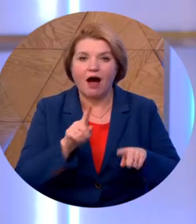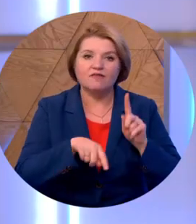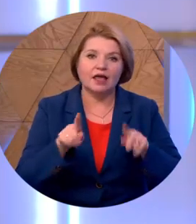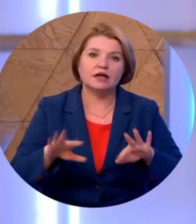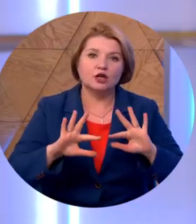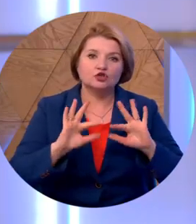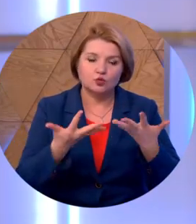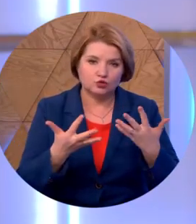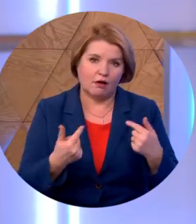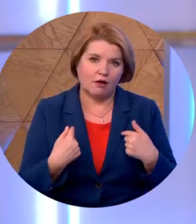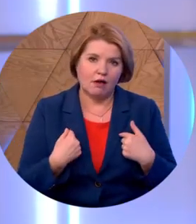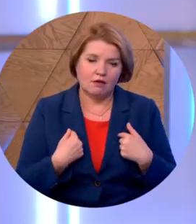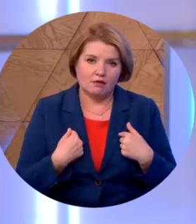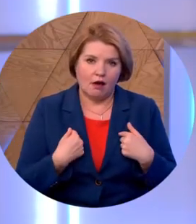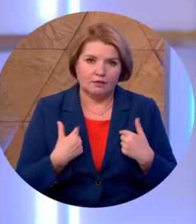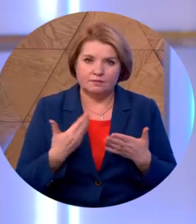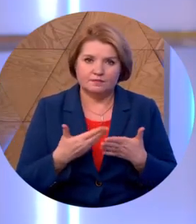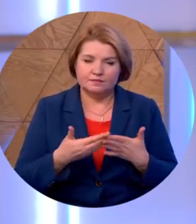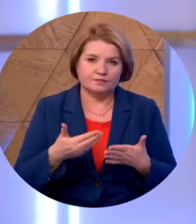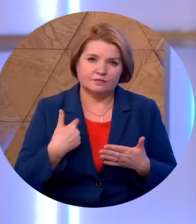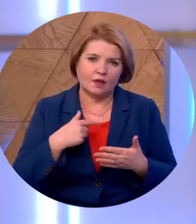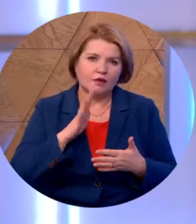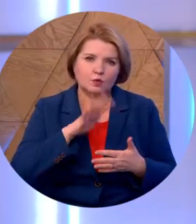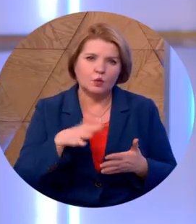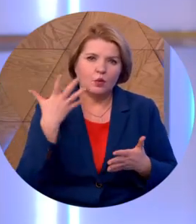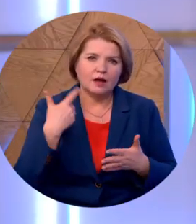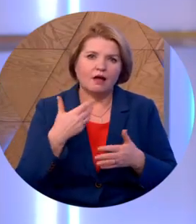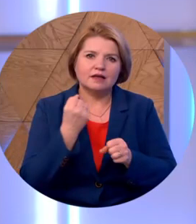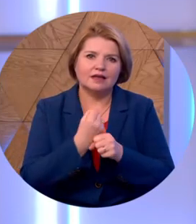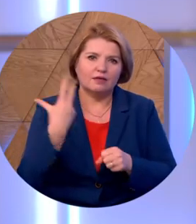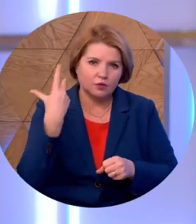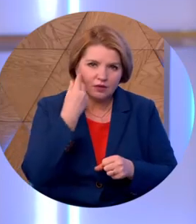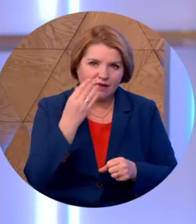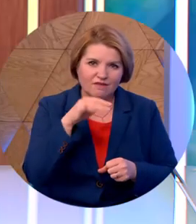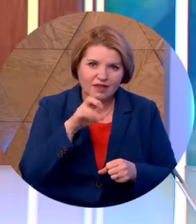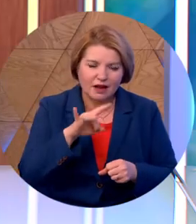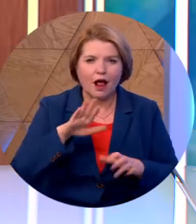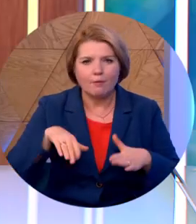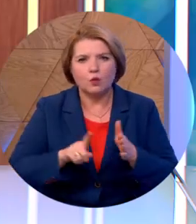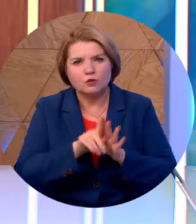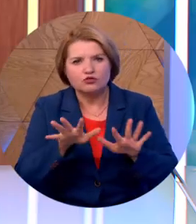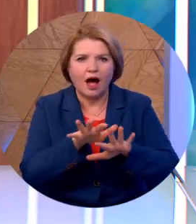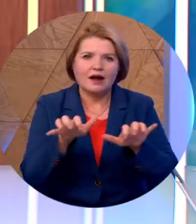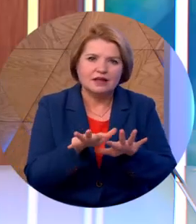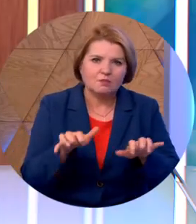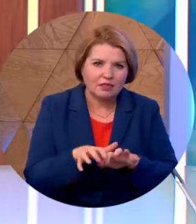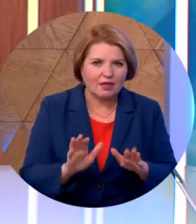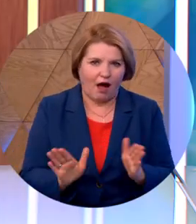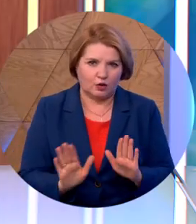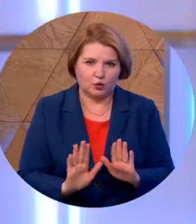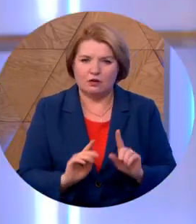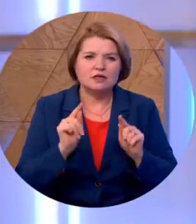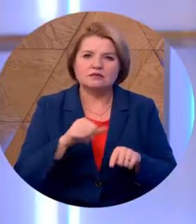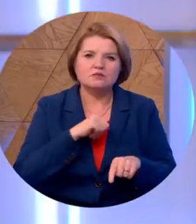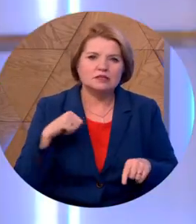я не сторонник когда вводит филлеры и потом разминает его это как прави ну то есть самой телезритель точно не надо себя разминать